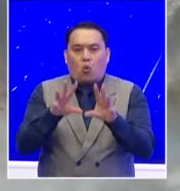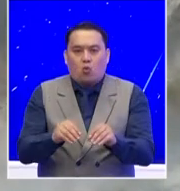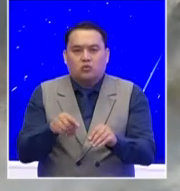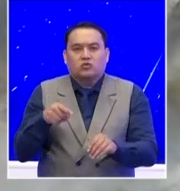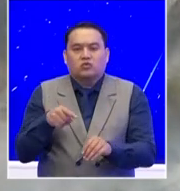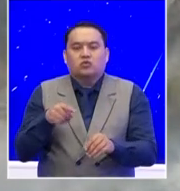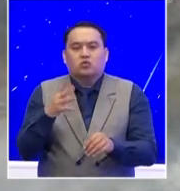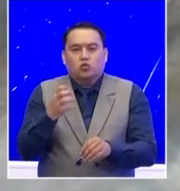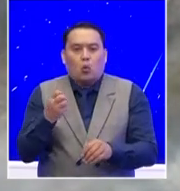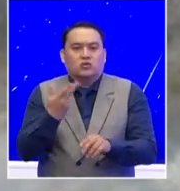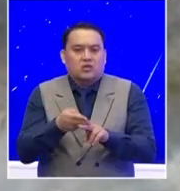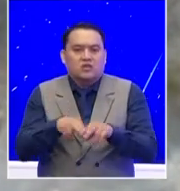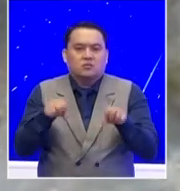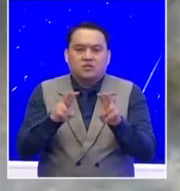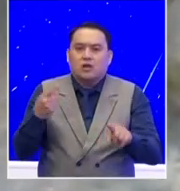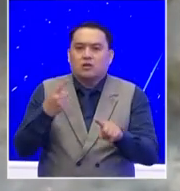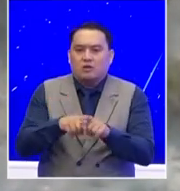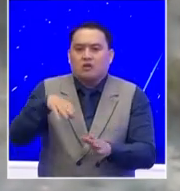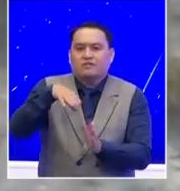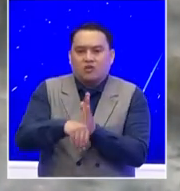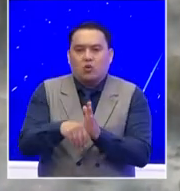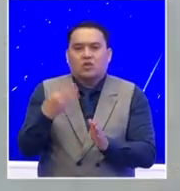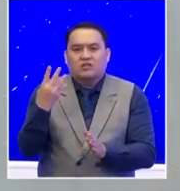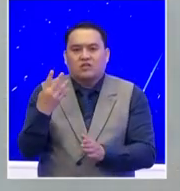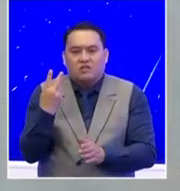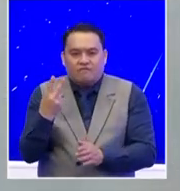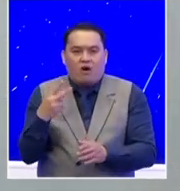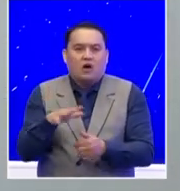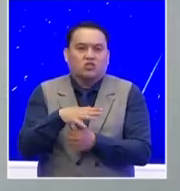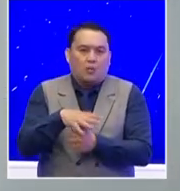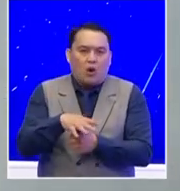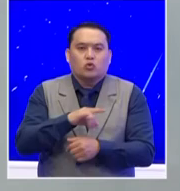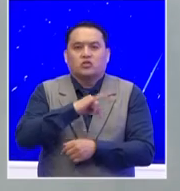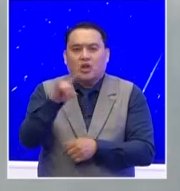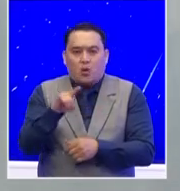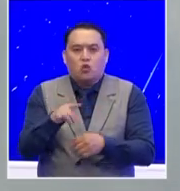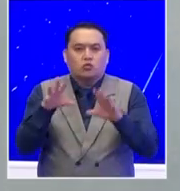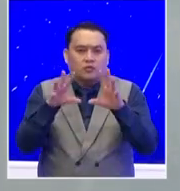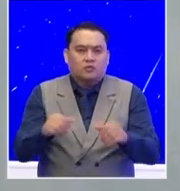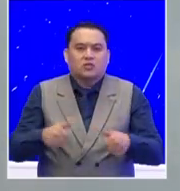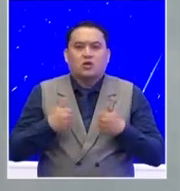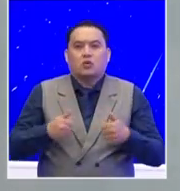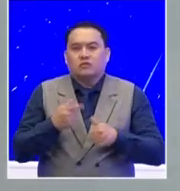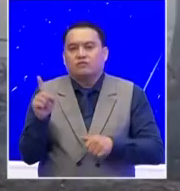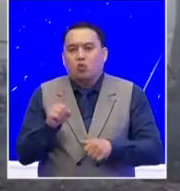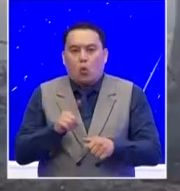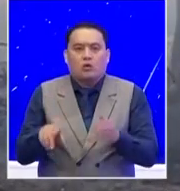150 людей и 30 единиц техники, в том числе 2 самолета и вертолет. Как сообщил исполняющий обязанности